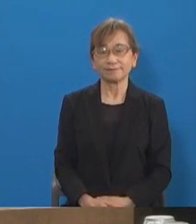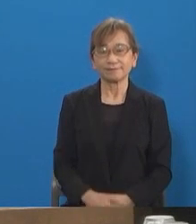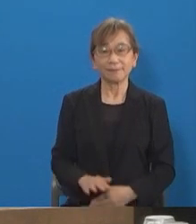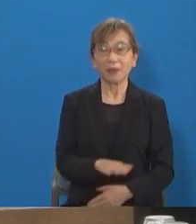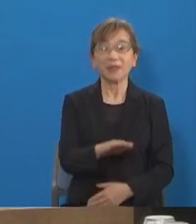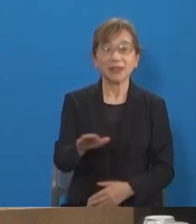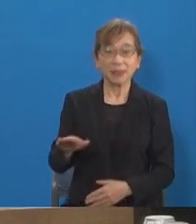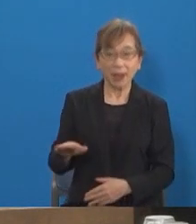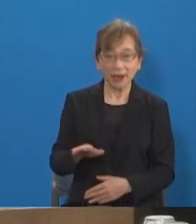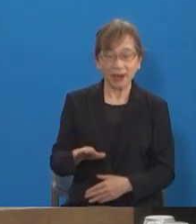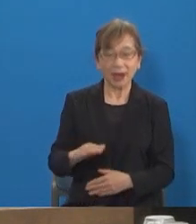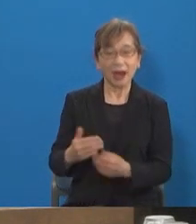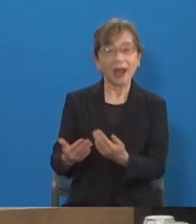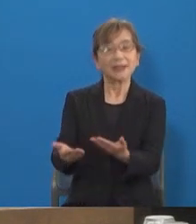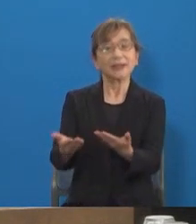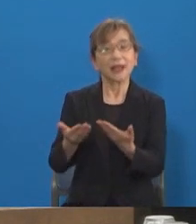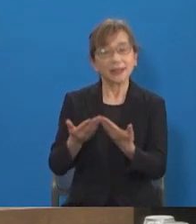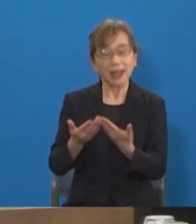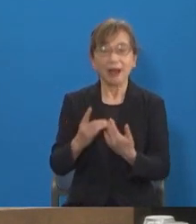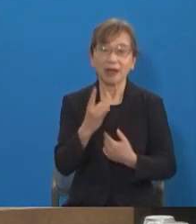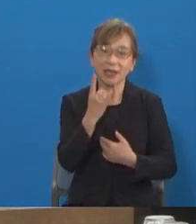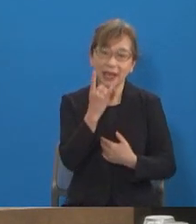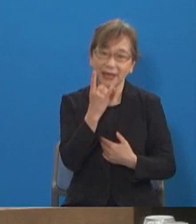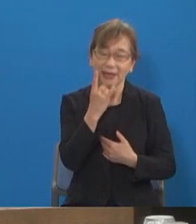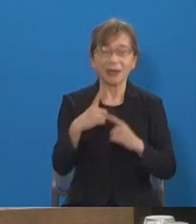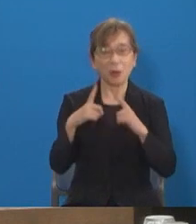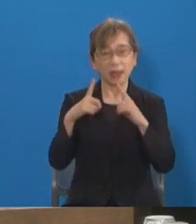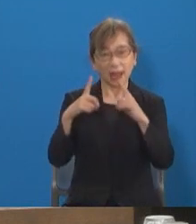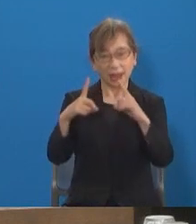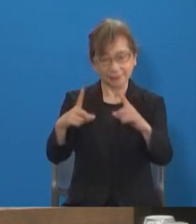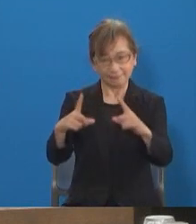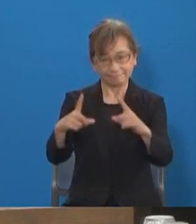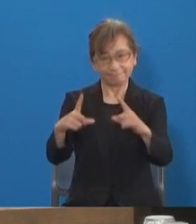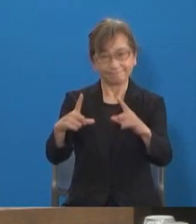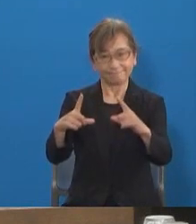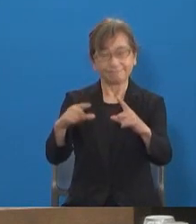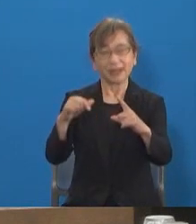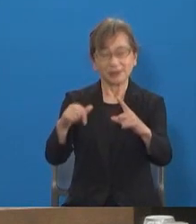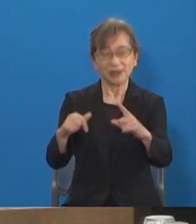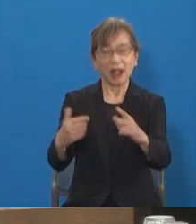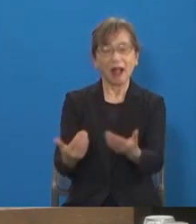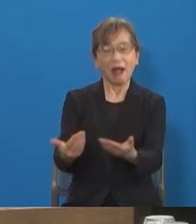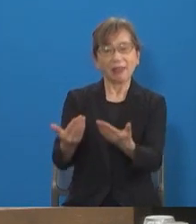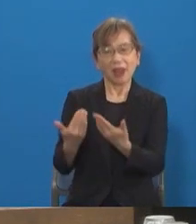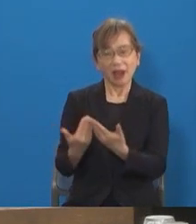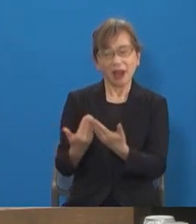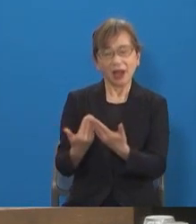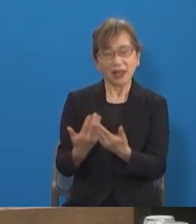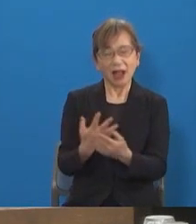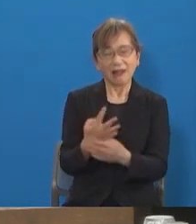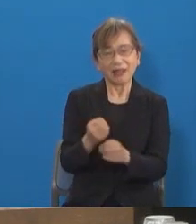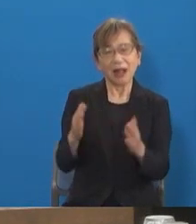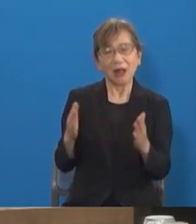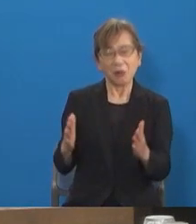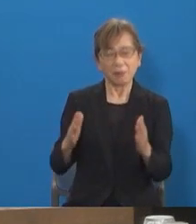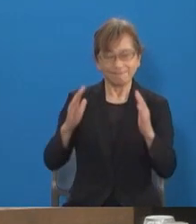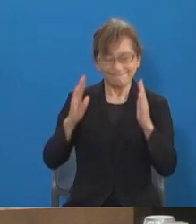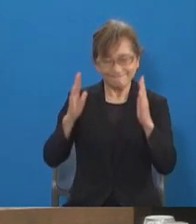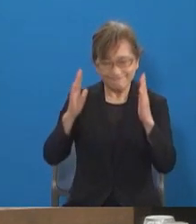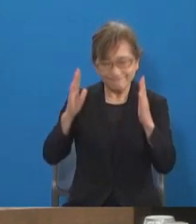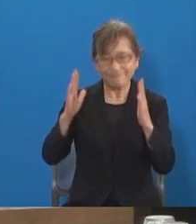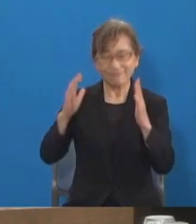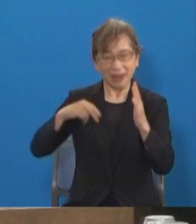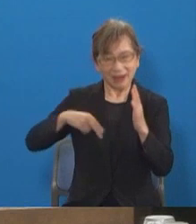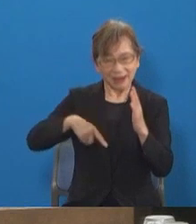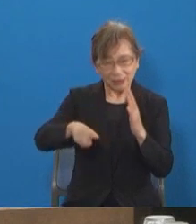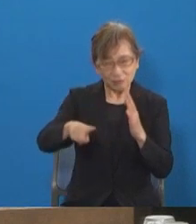皆様からいただきましたご期待にお応えするべく、与えられた任期を全力で走り抜いてま